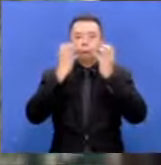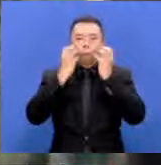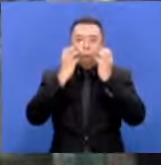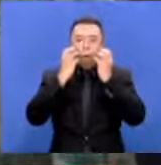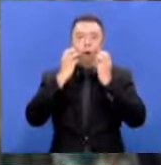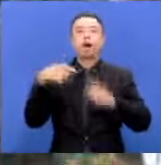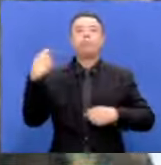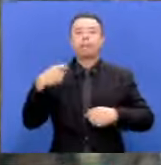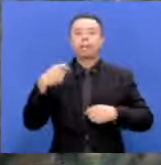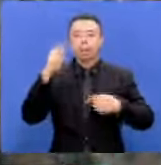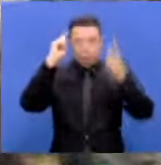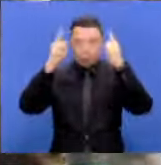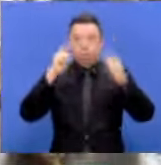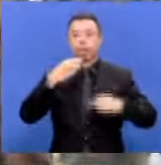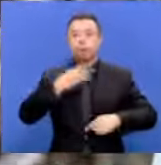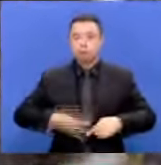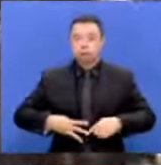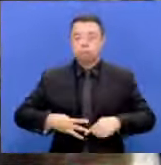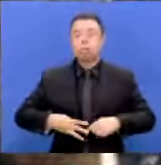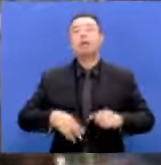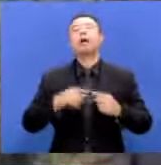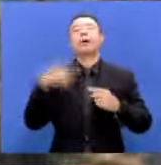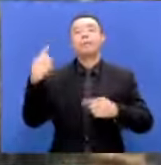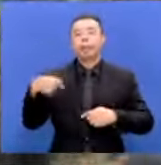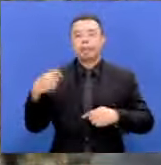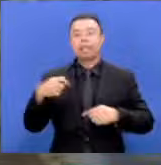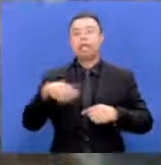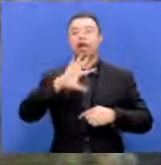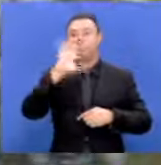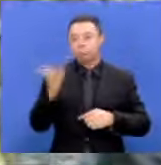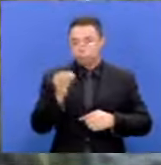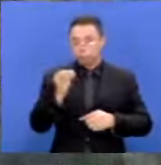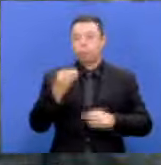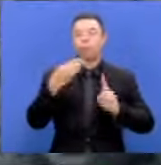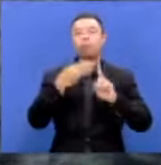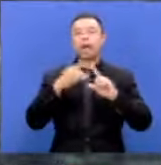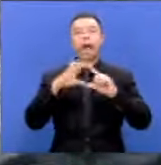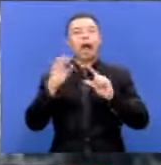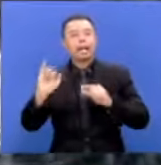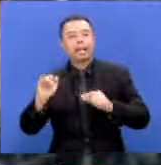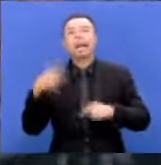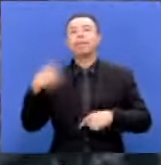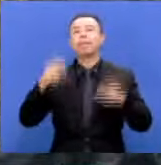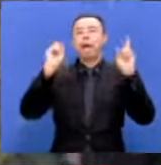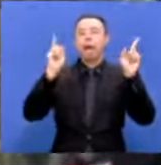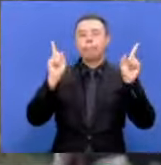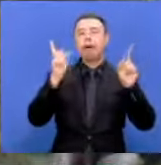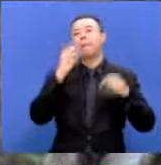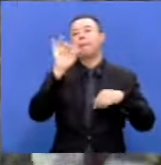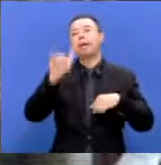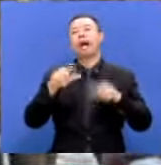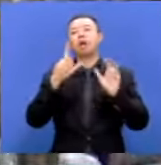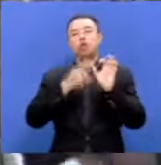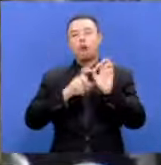Subianto, Menko Polhukam Mahfud MD, Menteri Kominfo Budi Arief, dan Menteri Agama Yakut